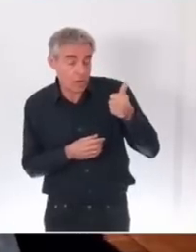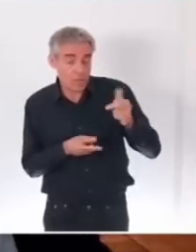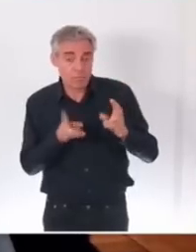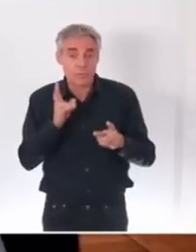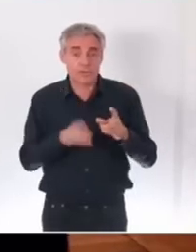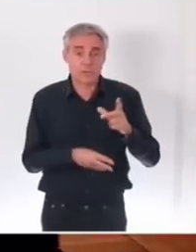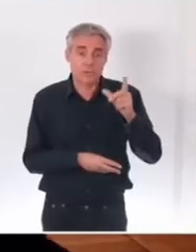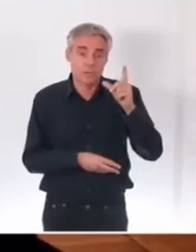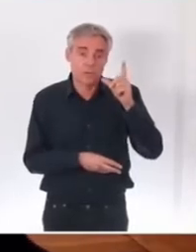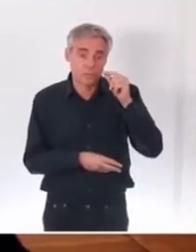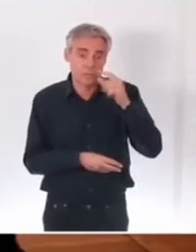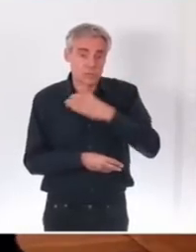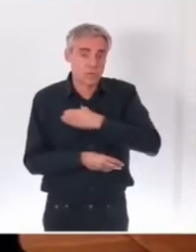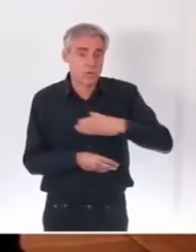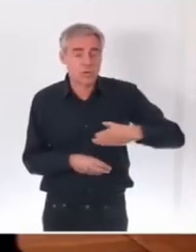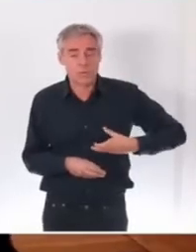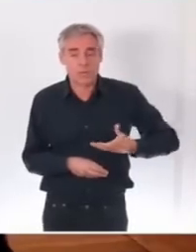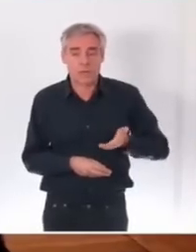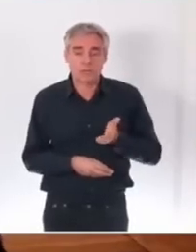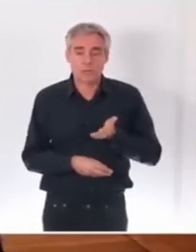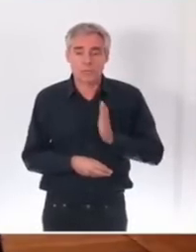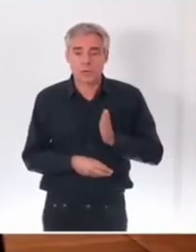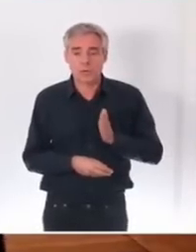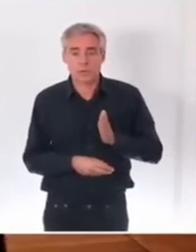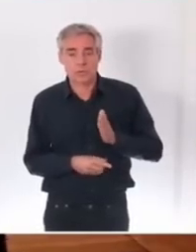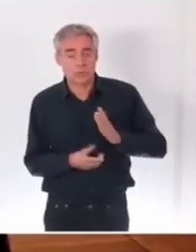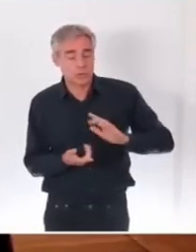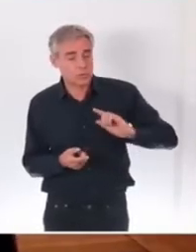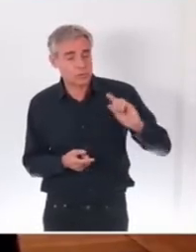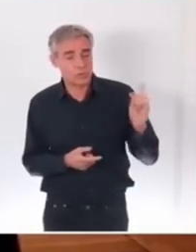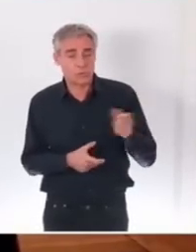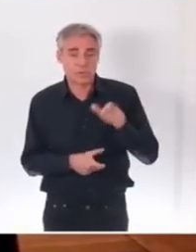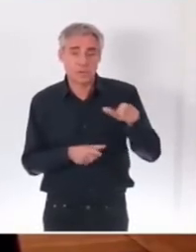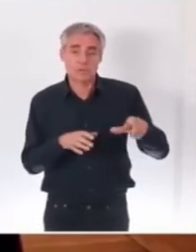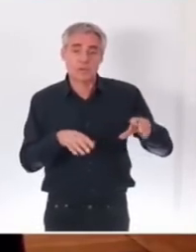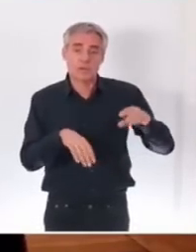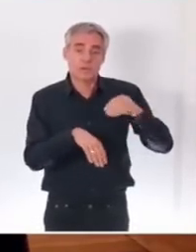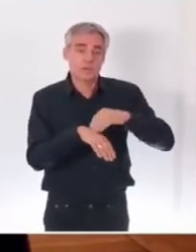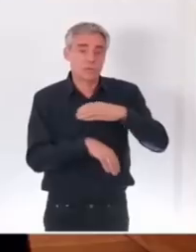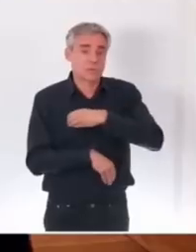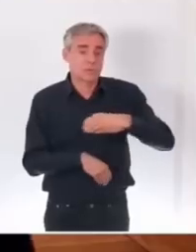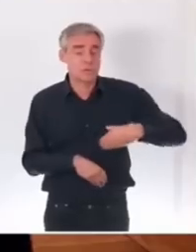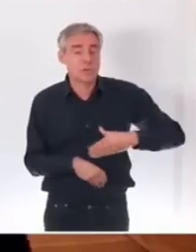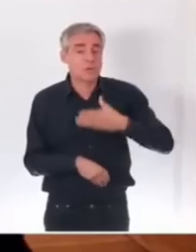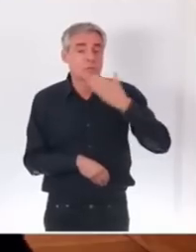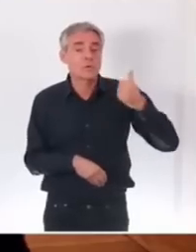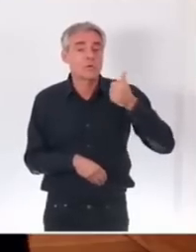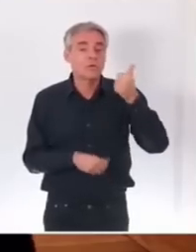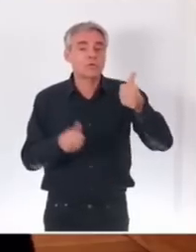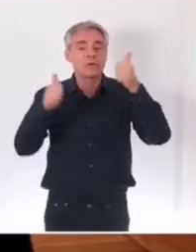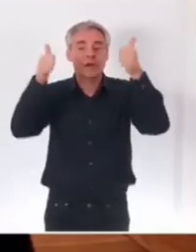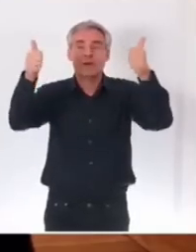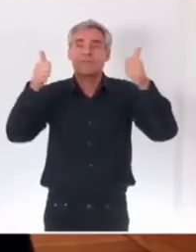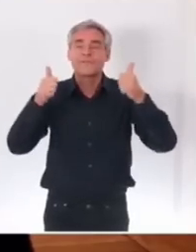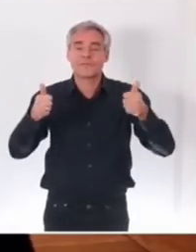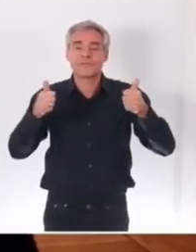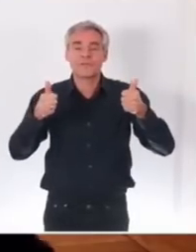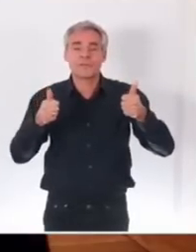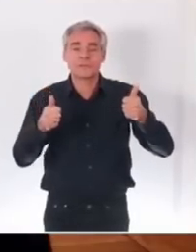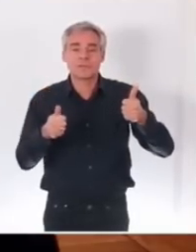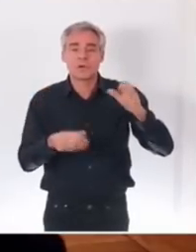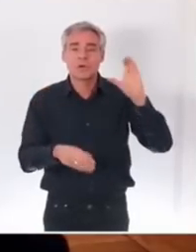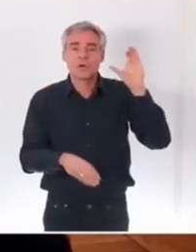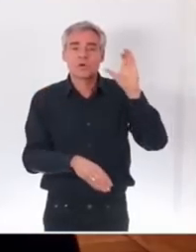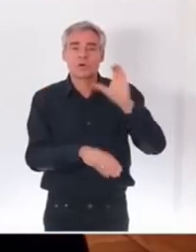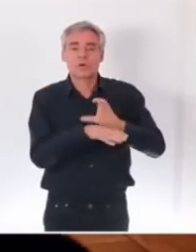Monsieur Urmic, Madame Bichet et tous ceux qui vous entourent, il aurait fallu faire une affiche aussi, s'attaquant à la Chambre